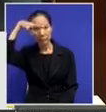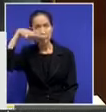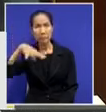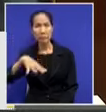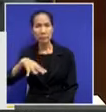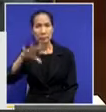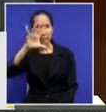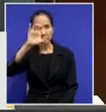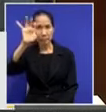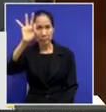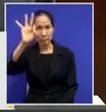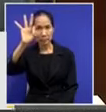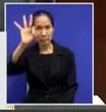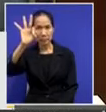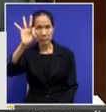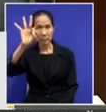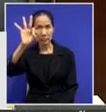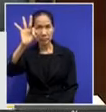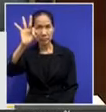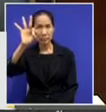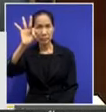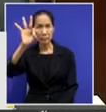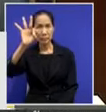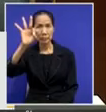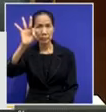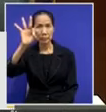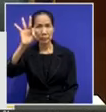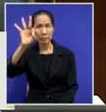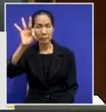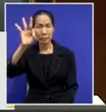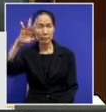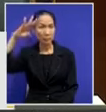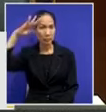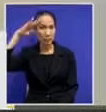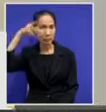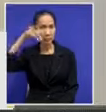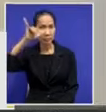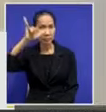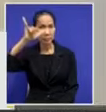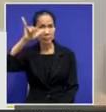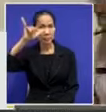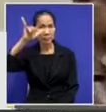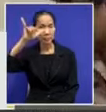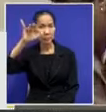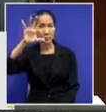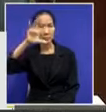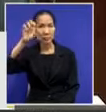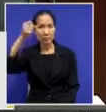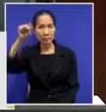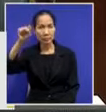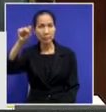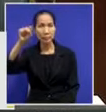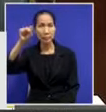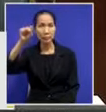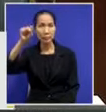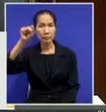จครับ 509นายวิสุทธิ์ศรีสุพรรณ พลเอกประยุทธ์จันทร์โอชาครับ 510นาย